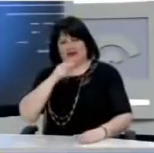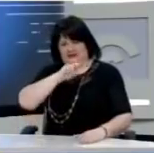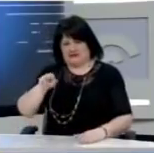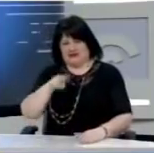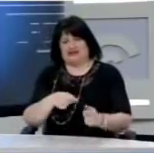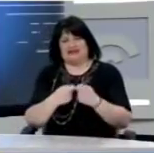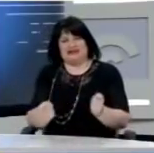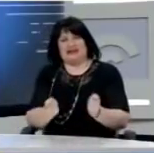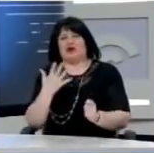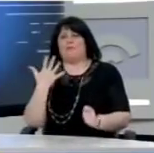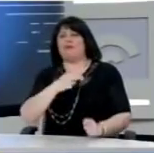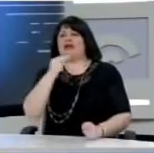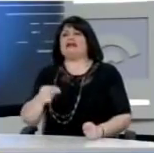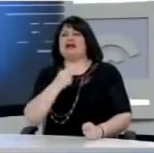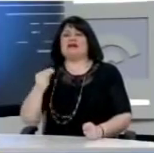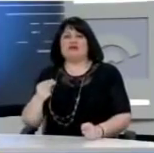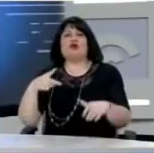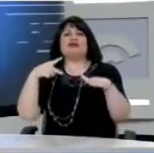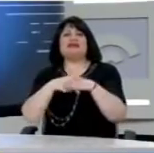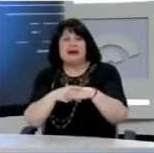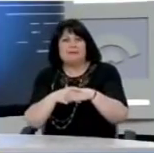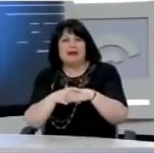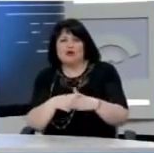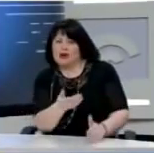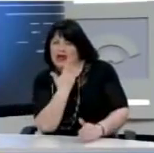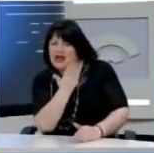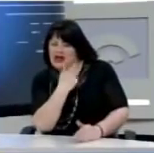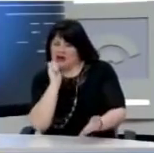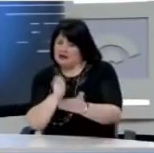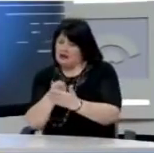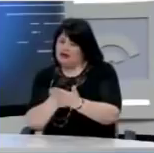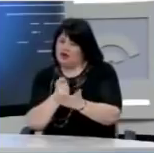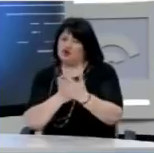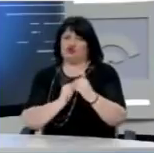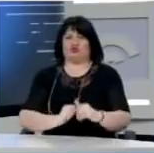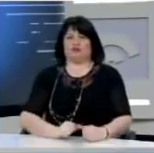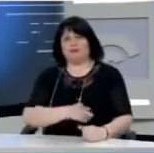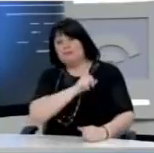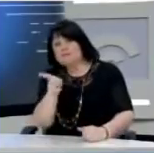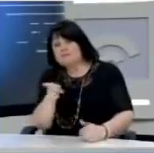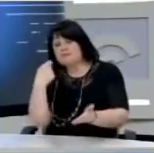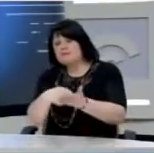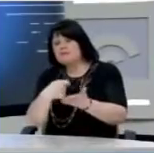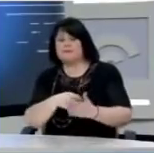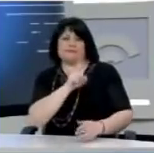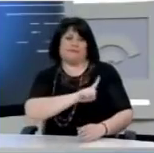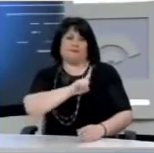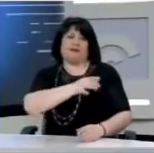Υπομονή. Και καλούμε τώρα στο ταμείο αυτούς που δεν πληρώνουν. Όταν επίσης, κύριε Μητσοτάκη, εσείς λέτε